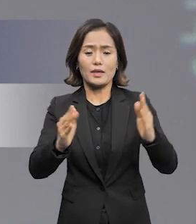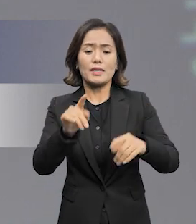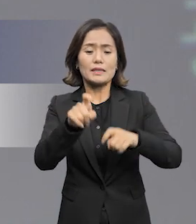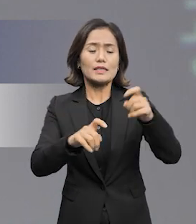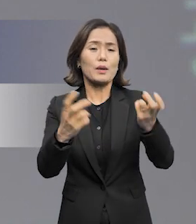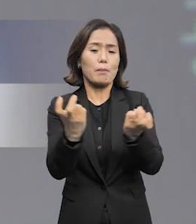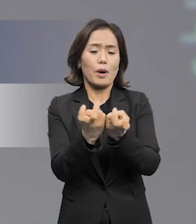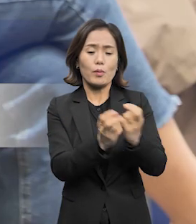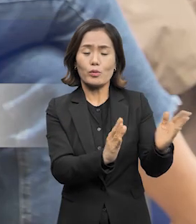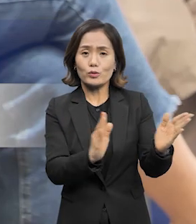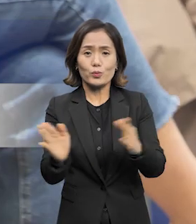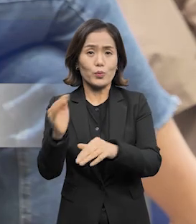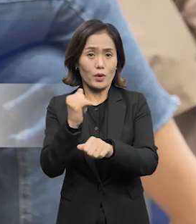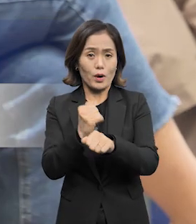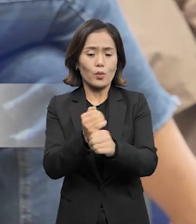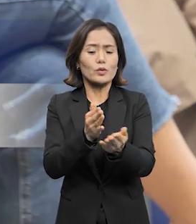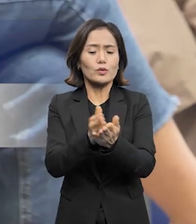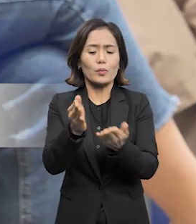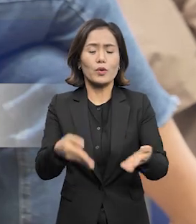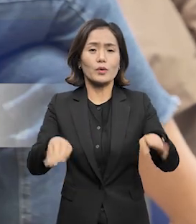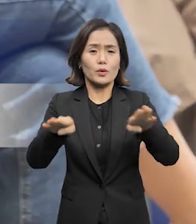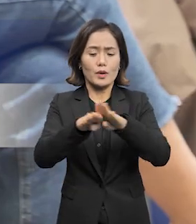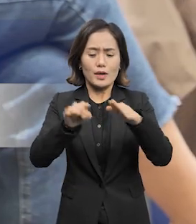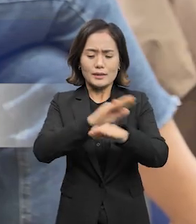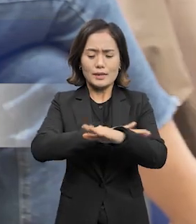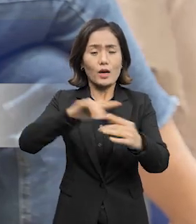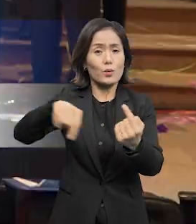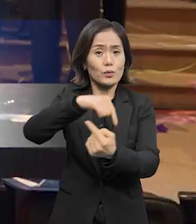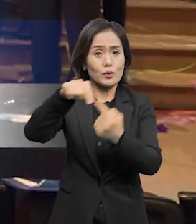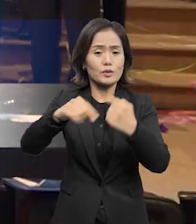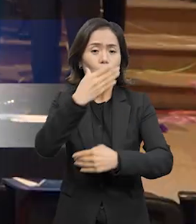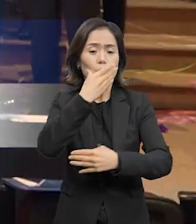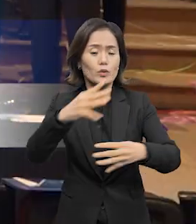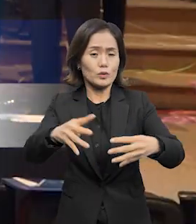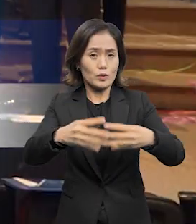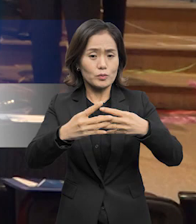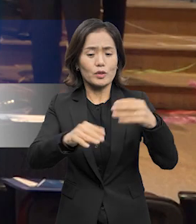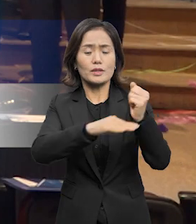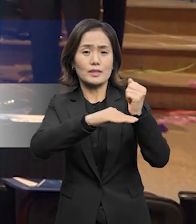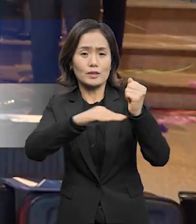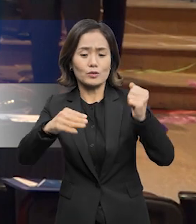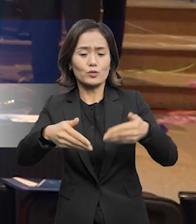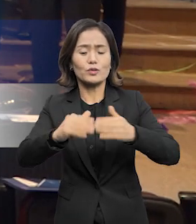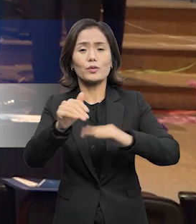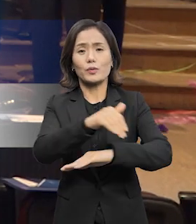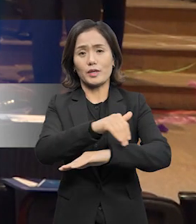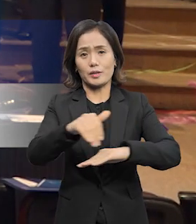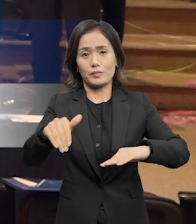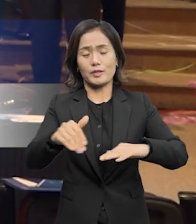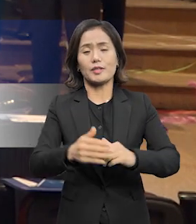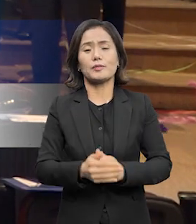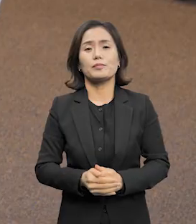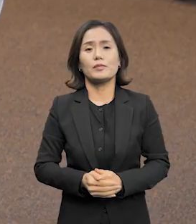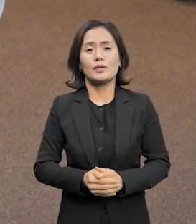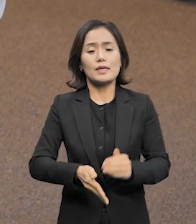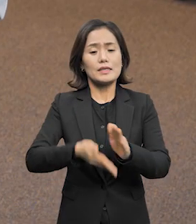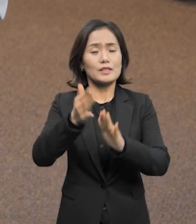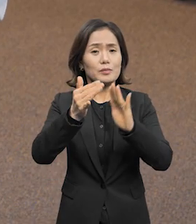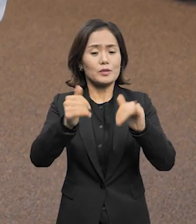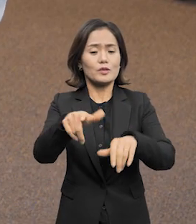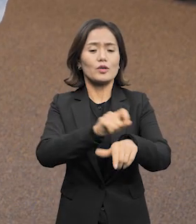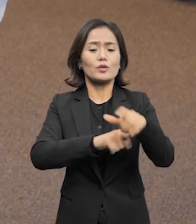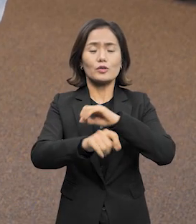개최해 실행방안 등을 마련하고 전담기구를 내실했기 운영해 복지협치에 토대를 구축할 방침입니다